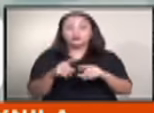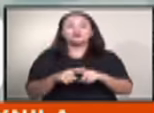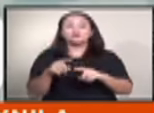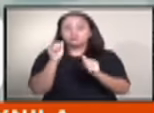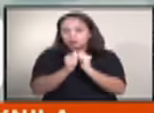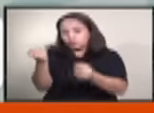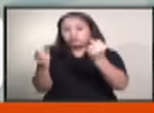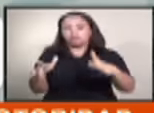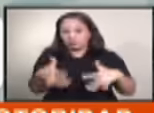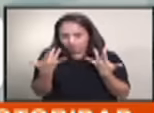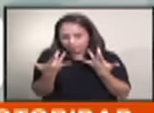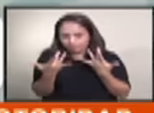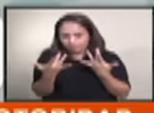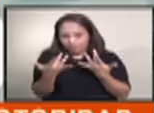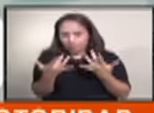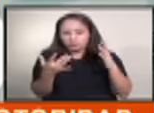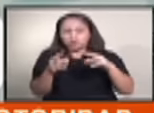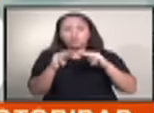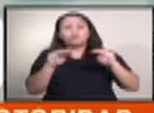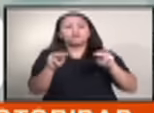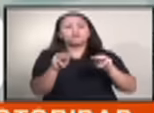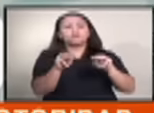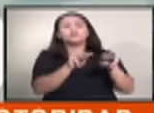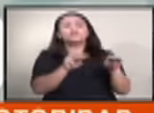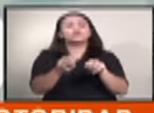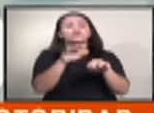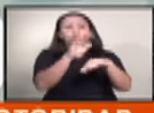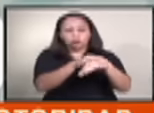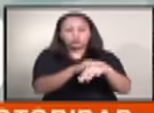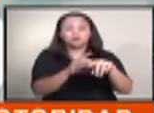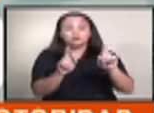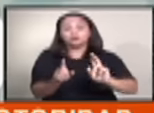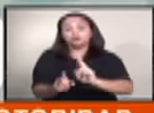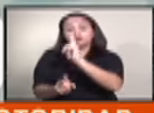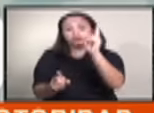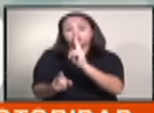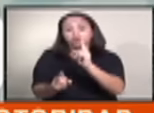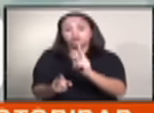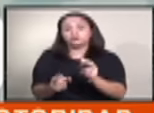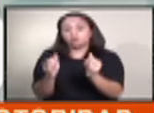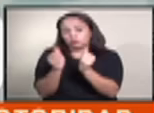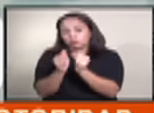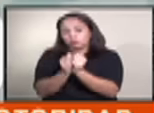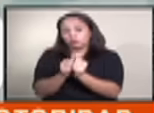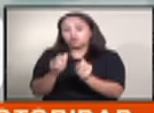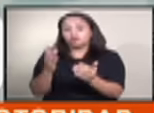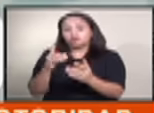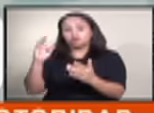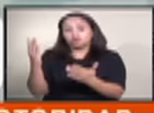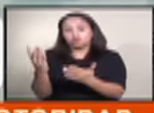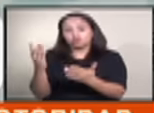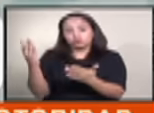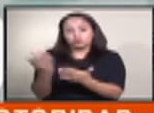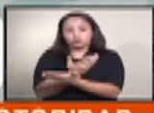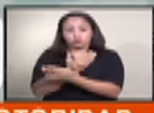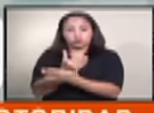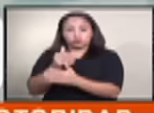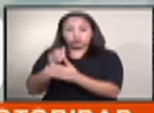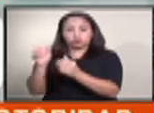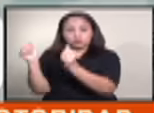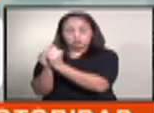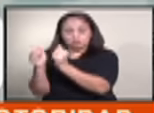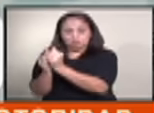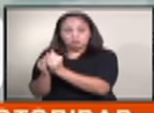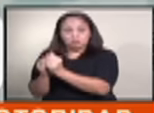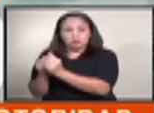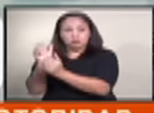kayong buhay. Come on, mag-move on ka na. Ginagamit mo kasi yung pagkakaroon niya ng bagong kinakasama para mapunta sa iyong